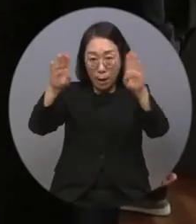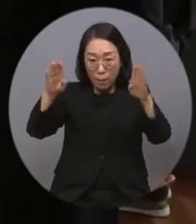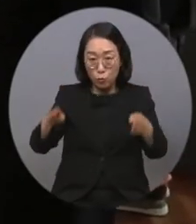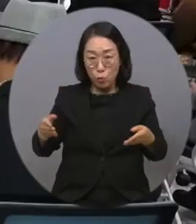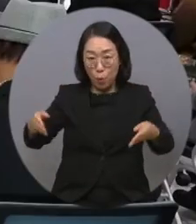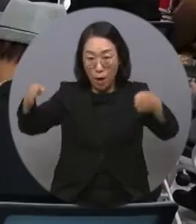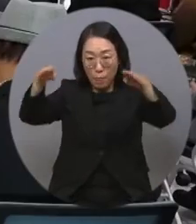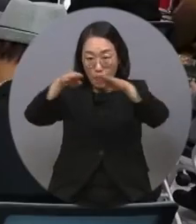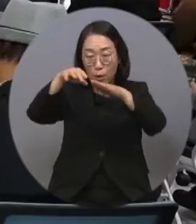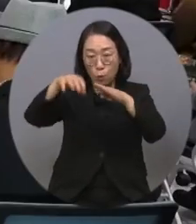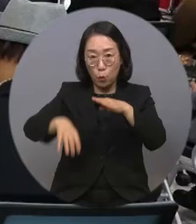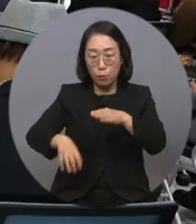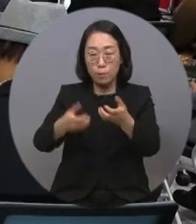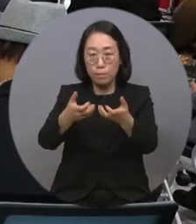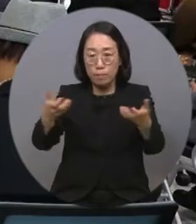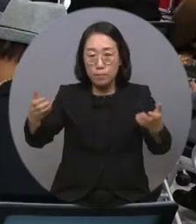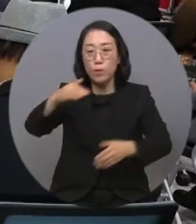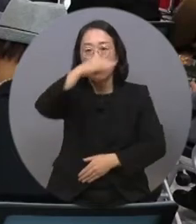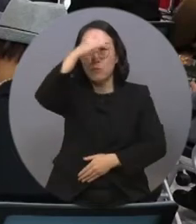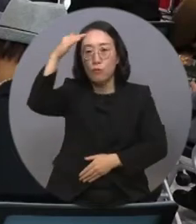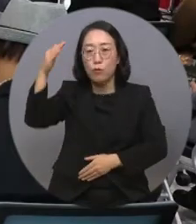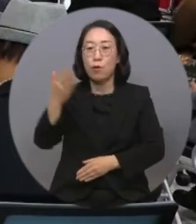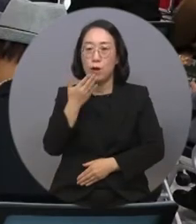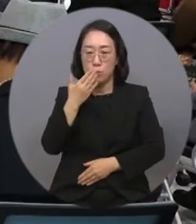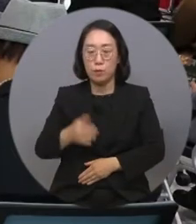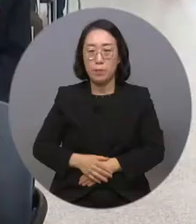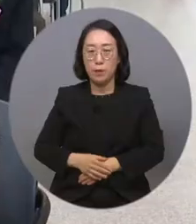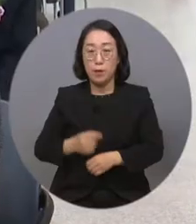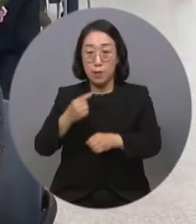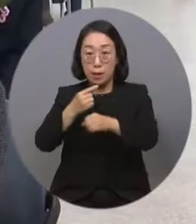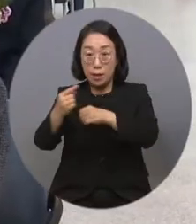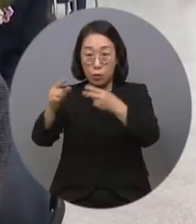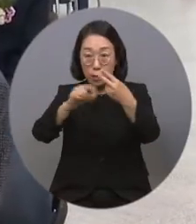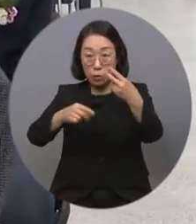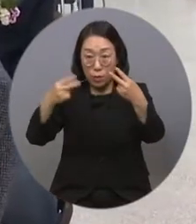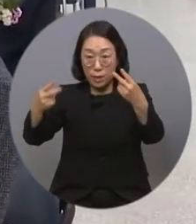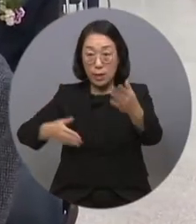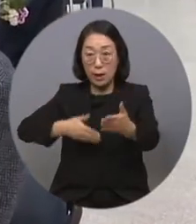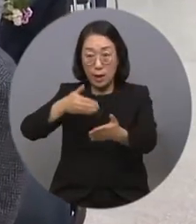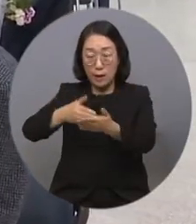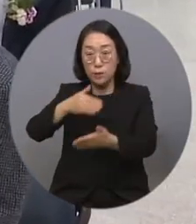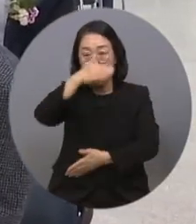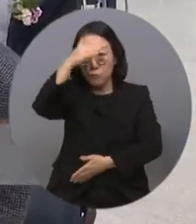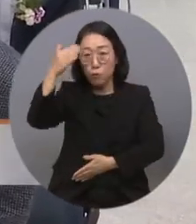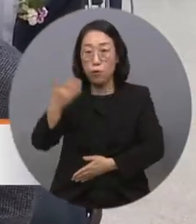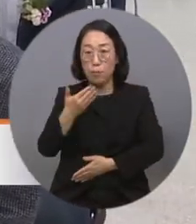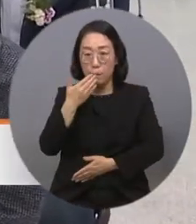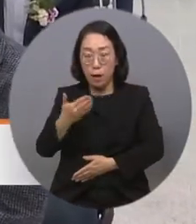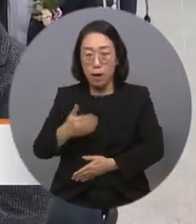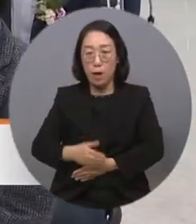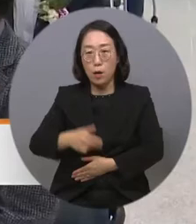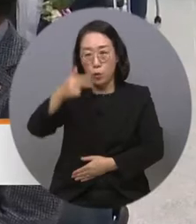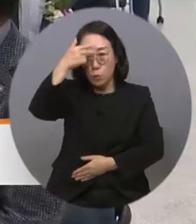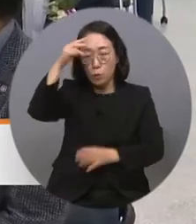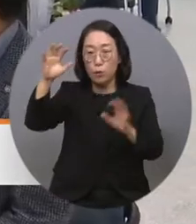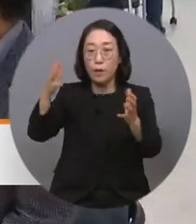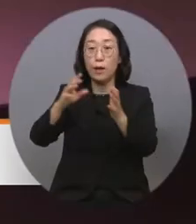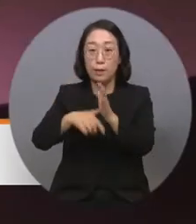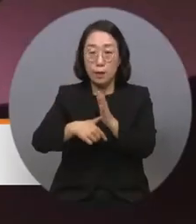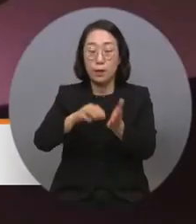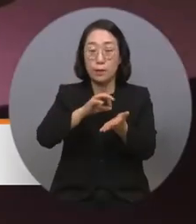있습니다. 내년 2월 2일까지 열리는 전시회는 분청사기와 함께 조선 왕실에서